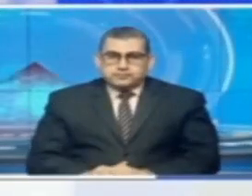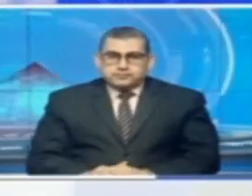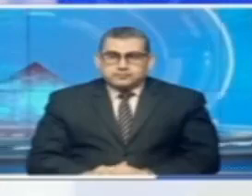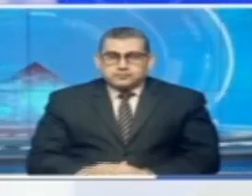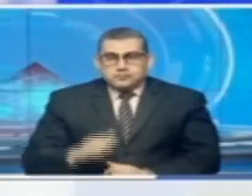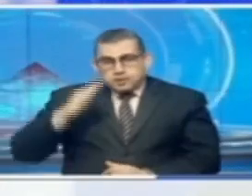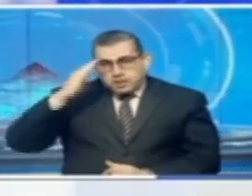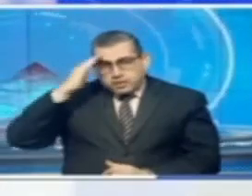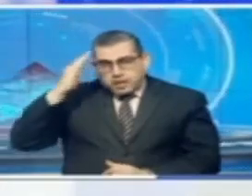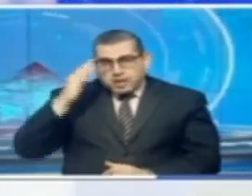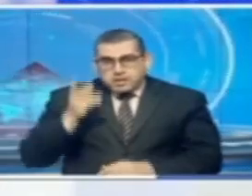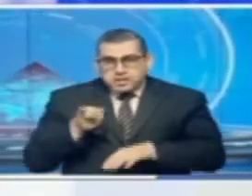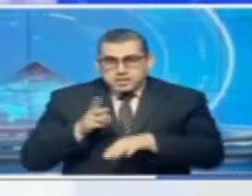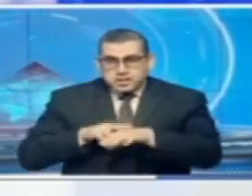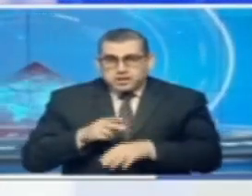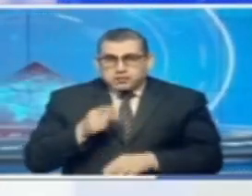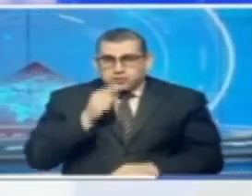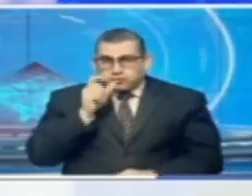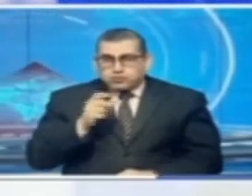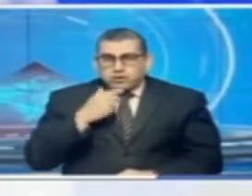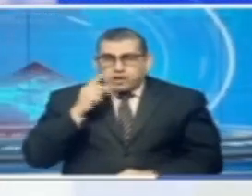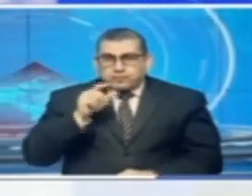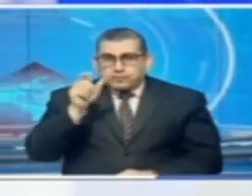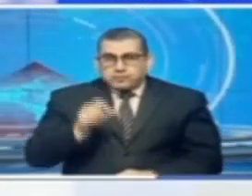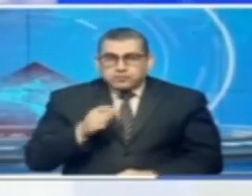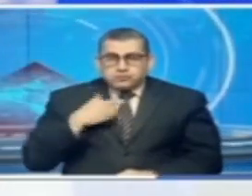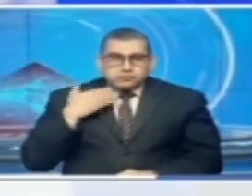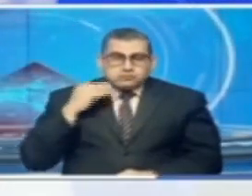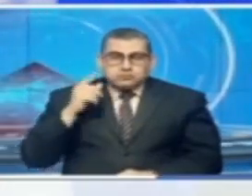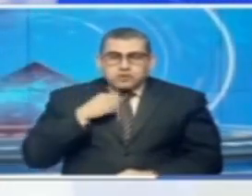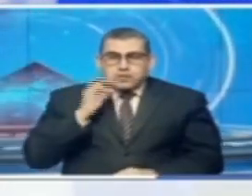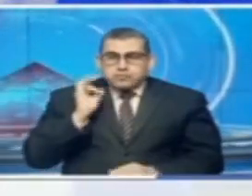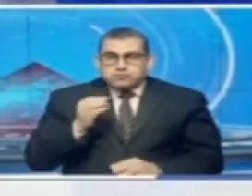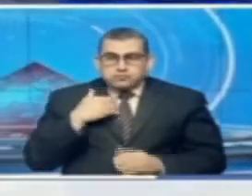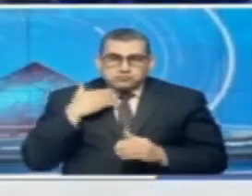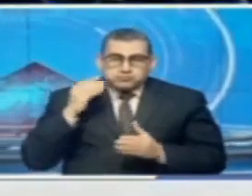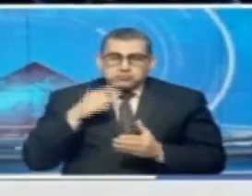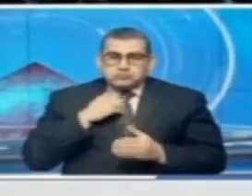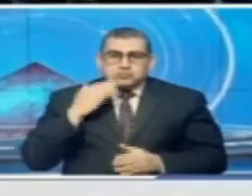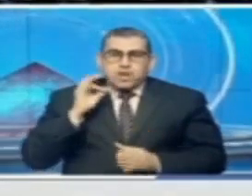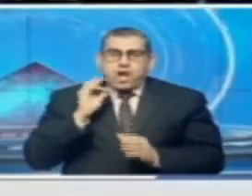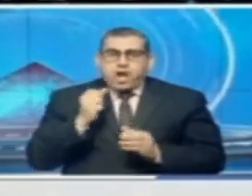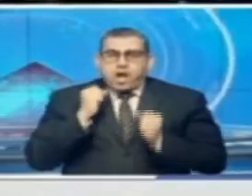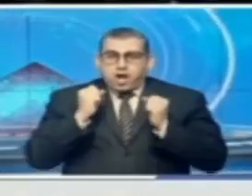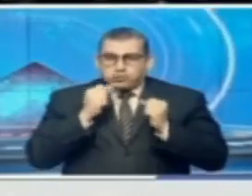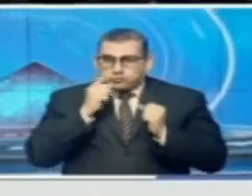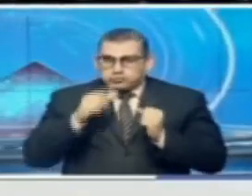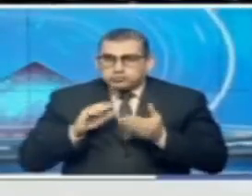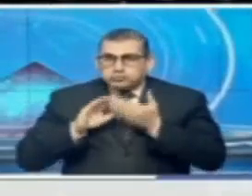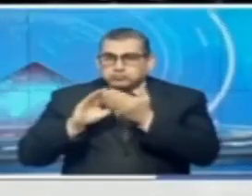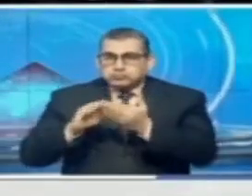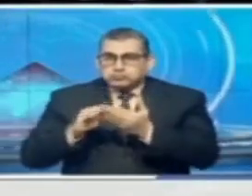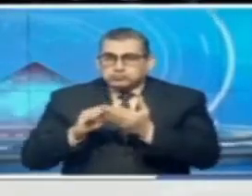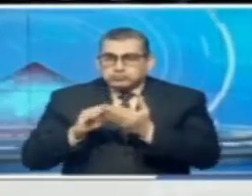وتحية أيضا مملوءة بأسمى آيات التقدير والاعتزاز